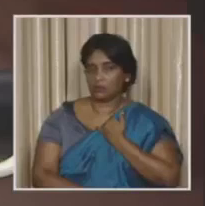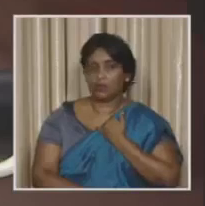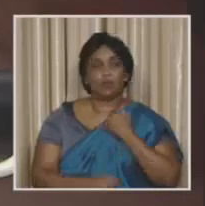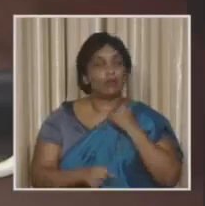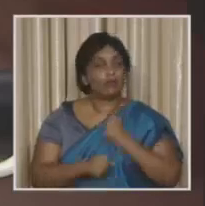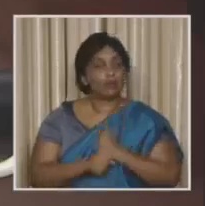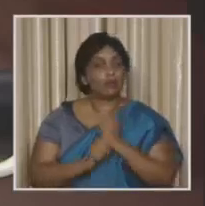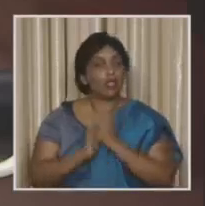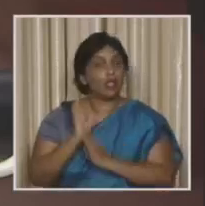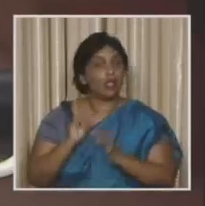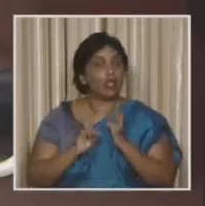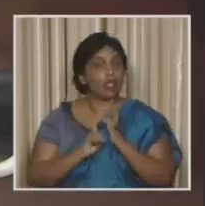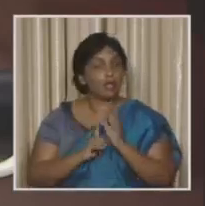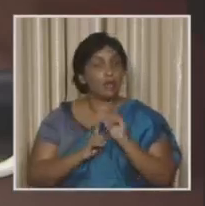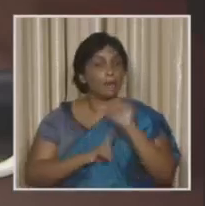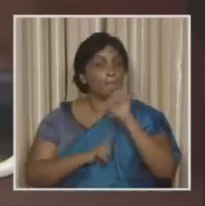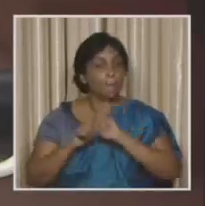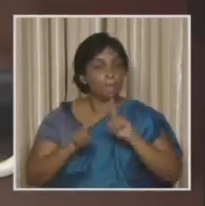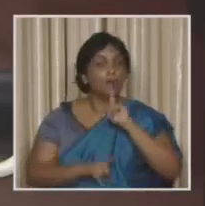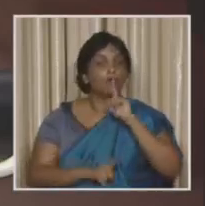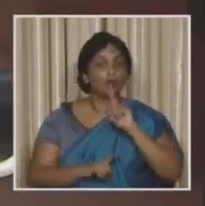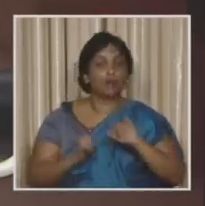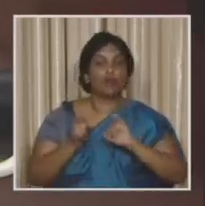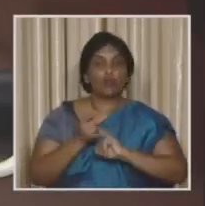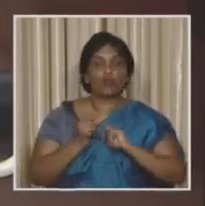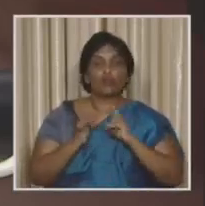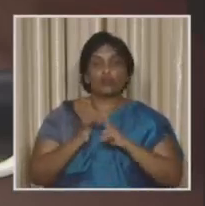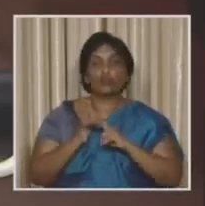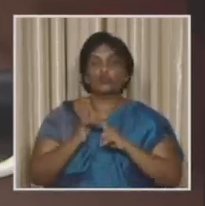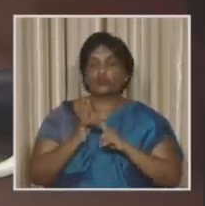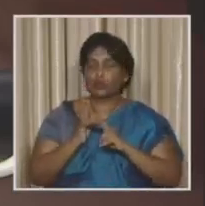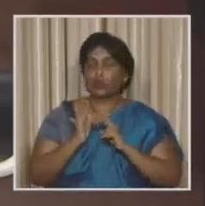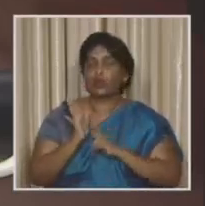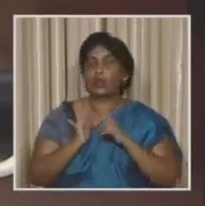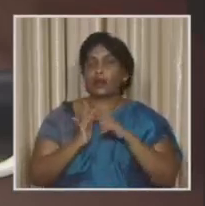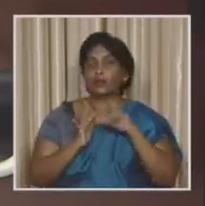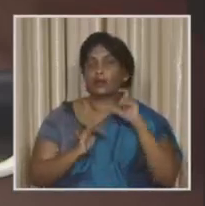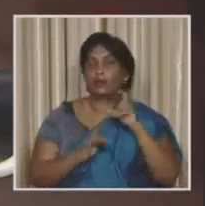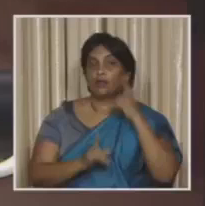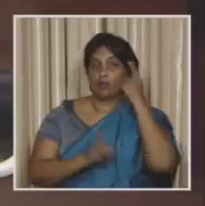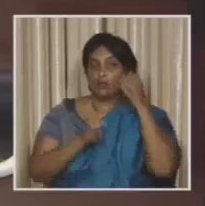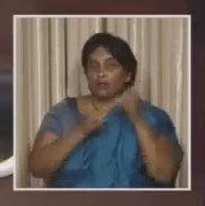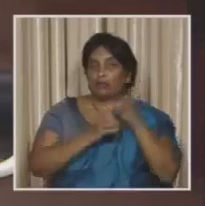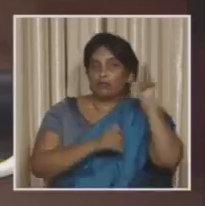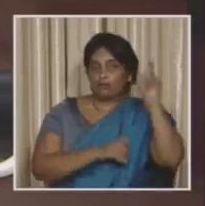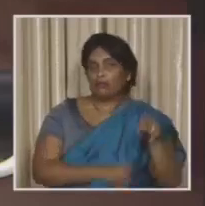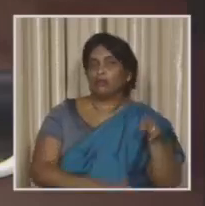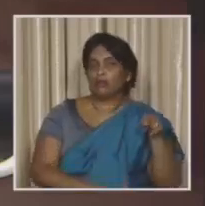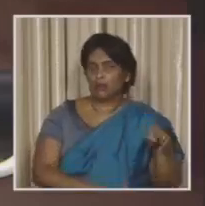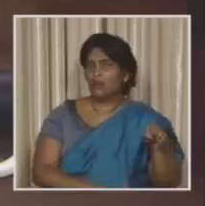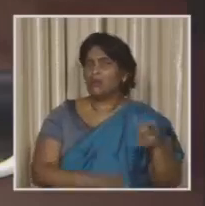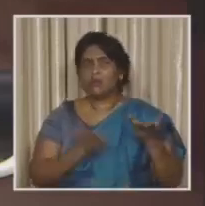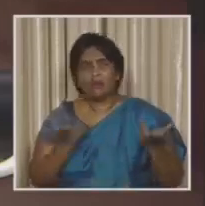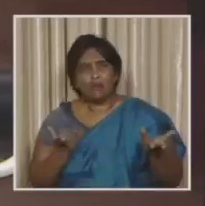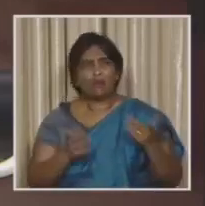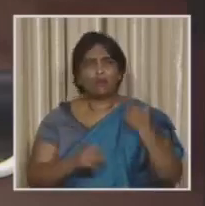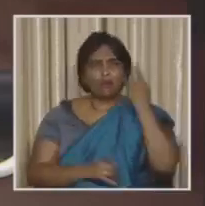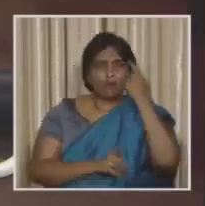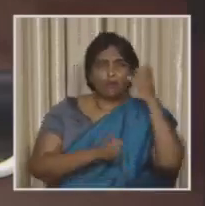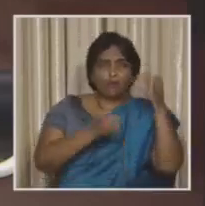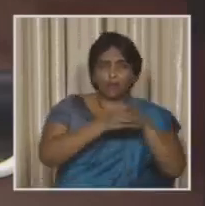රාජ්‍ය අමාත්‍යවර පාර්ලිමේන්තුවේ කෙනා සොනික් කියන්නේ ඔහුගේ බුද්ධ්‍යංශ නිලධාරියෙක් කියලා එහෙමනම් ගරු මන්ත්‍රීතුමනි